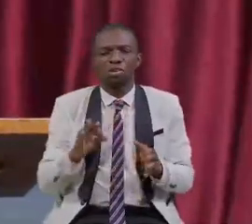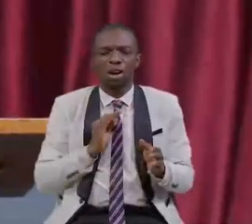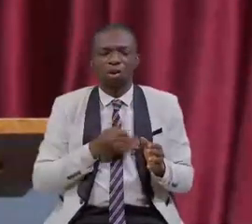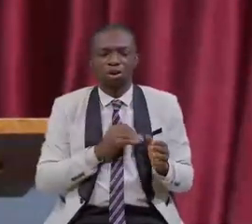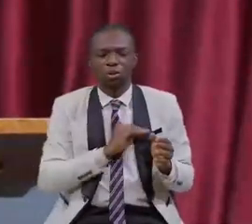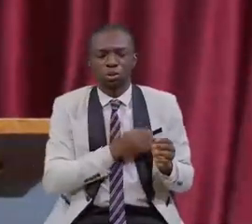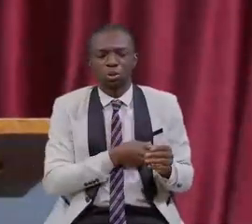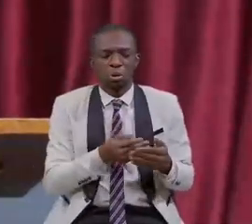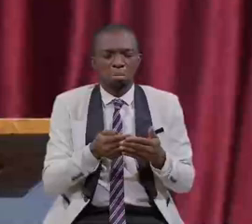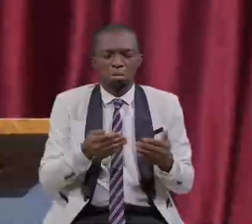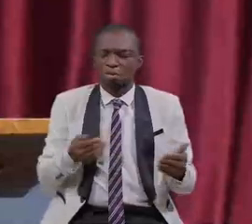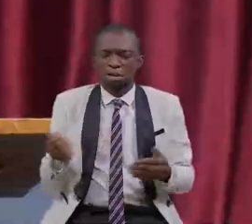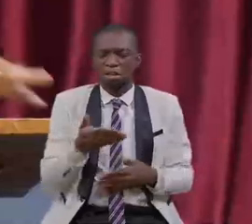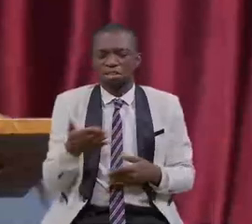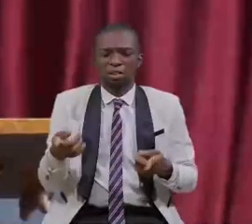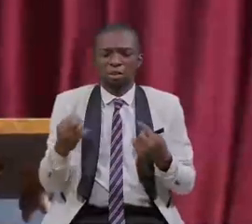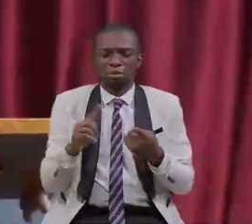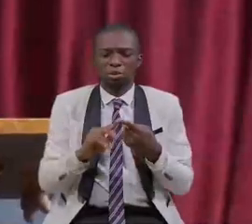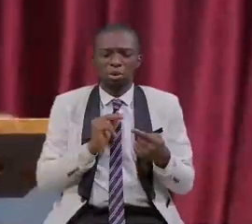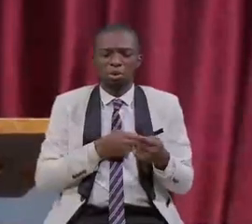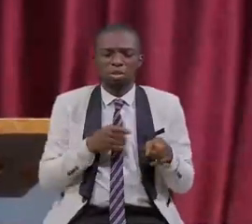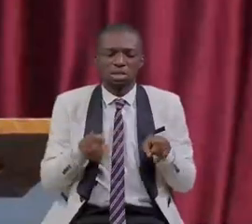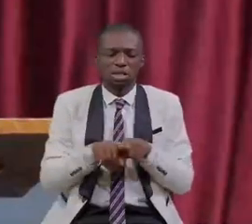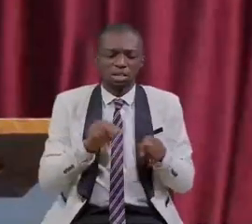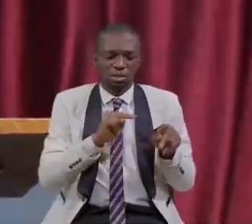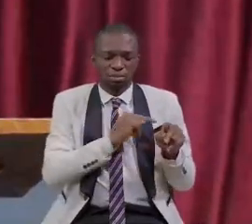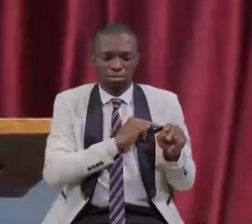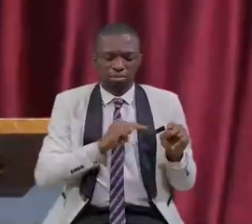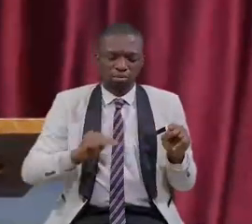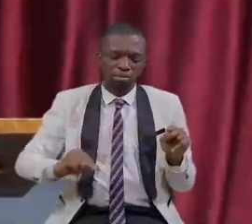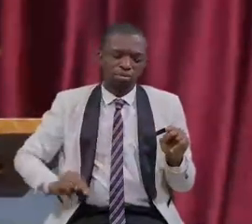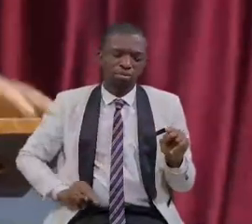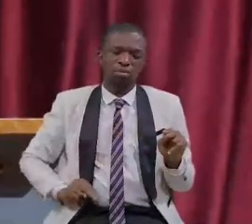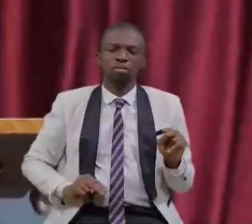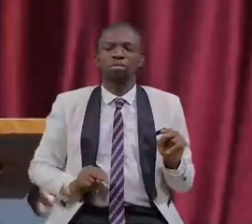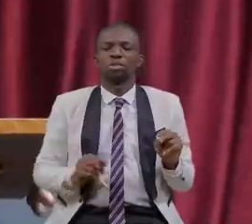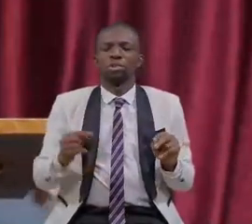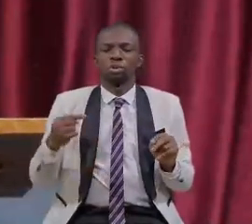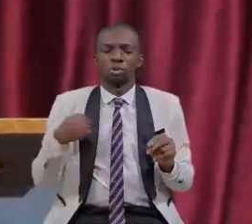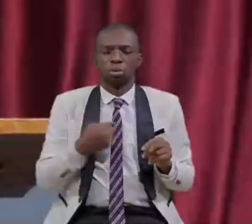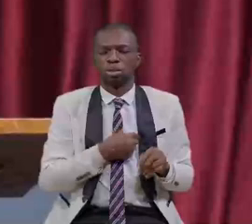Avant que quelque chose nous parvienne comme le cas de Nebuchadnezzar, nous pouvons dire